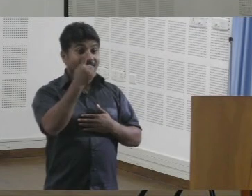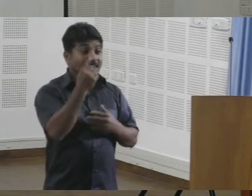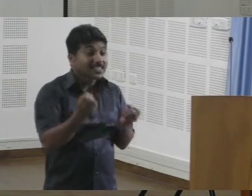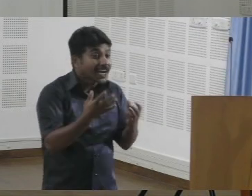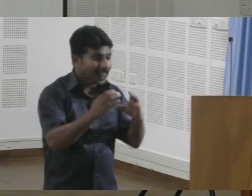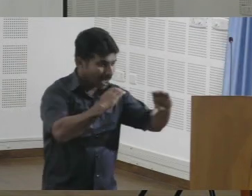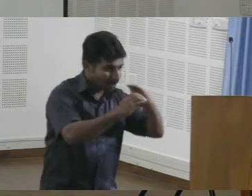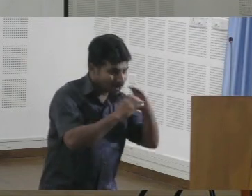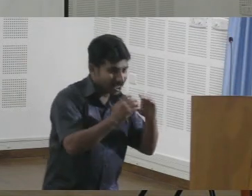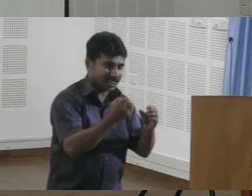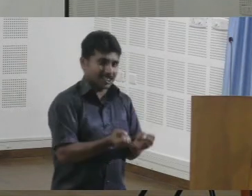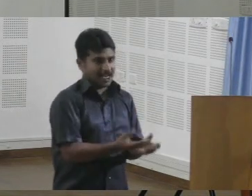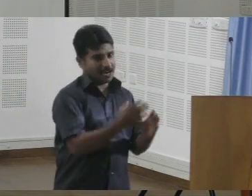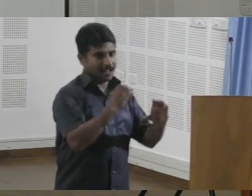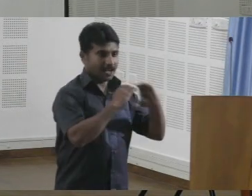വലിയ